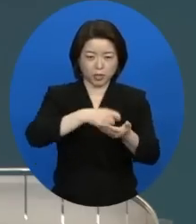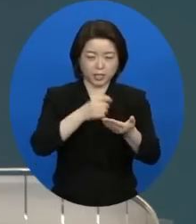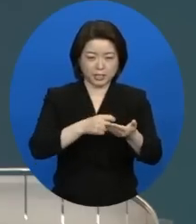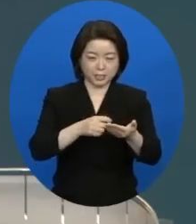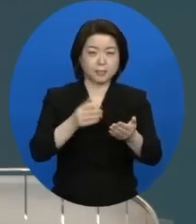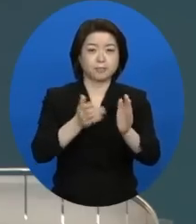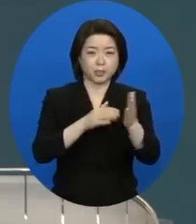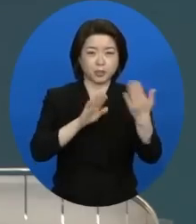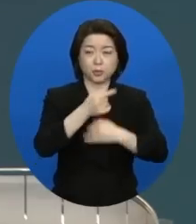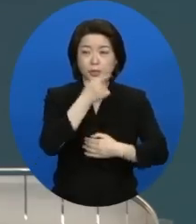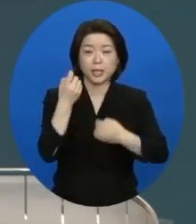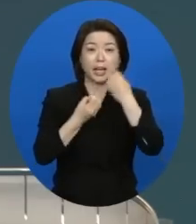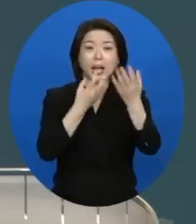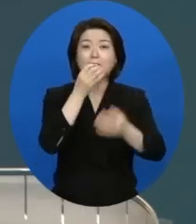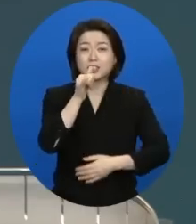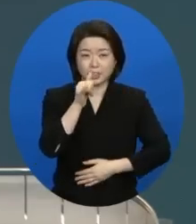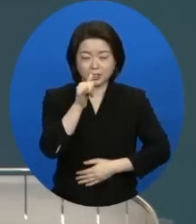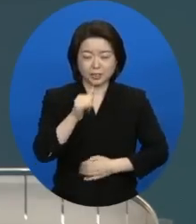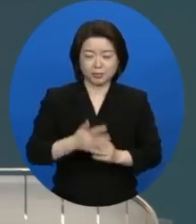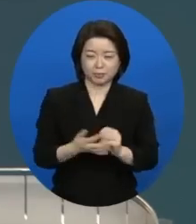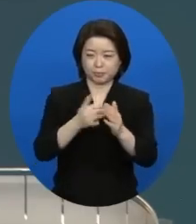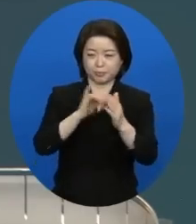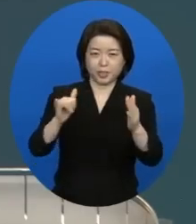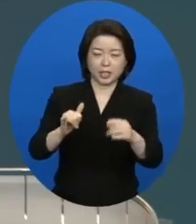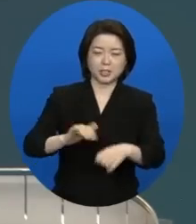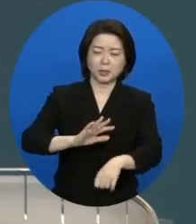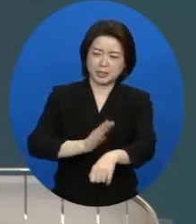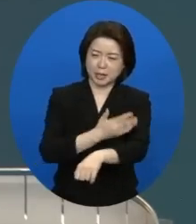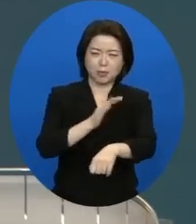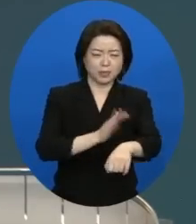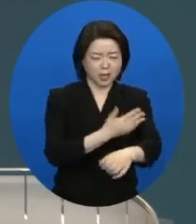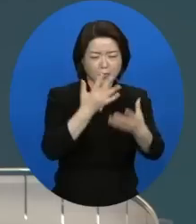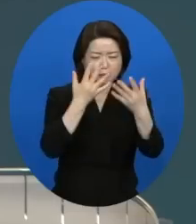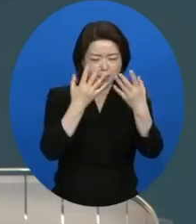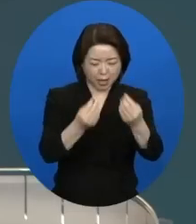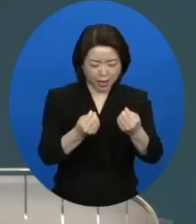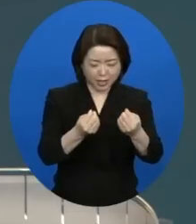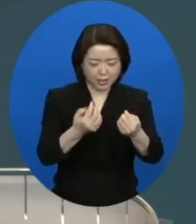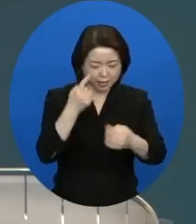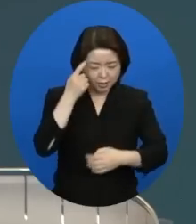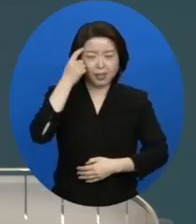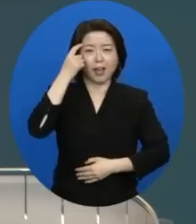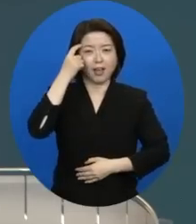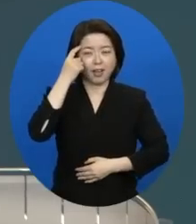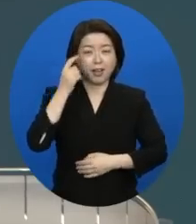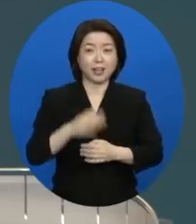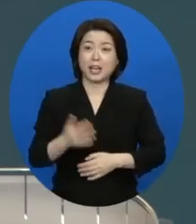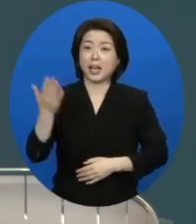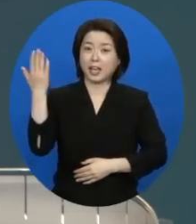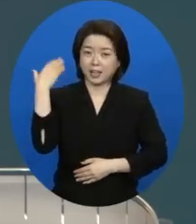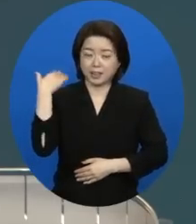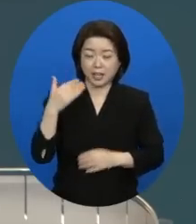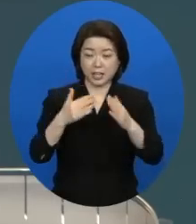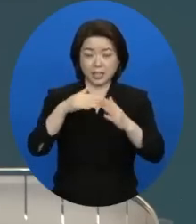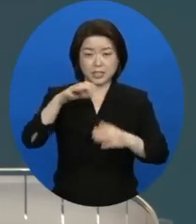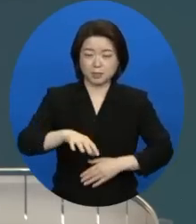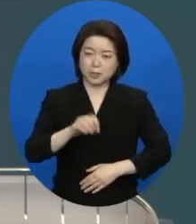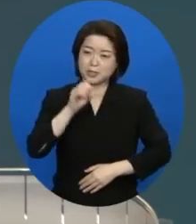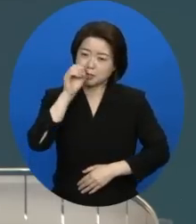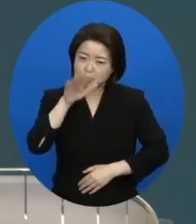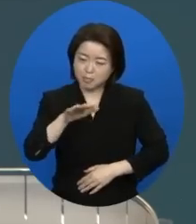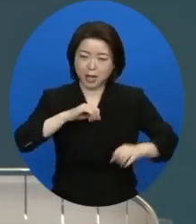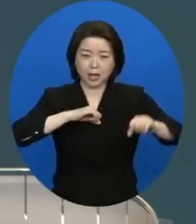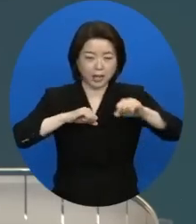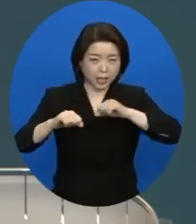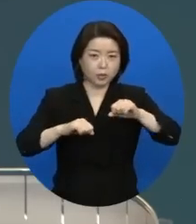하셨는데 가족들에게 너무 잘못했었다는 게 깨달아졌대요. 내가 그동안에 집에서 말하고 행동하는